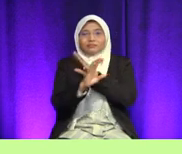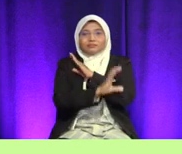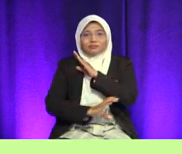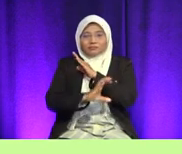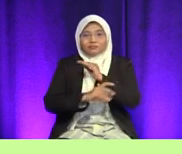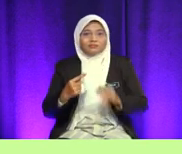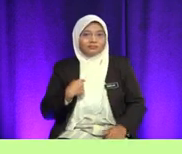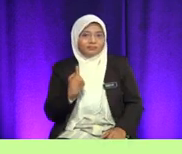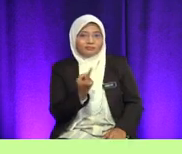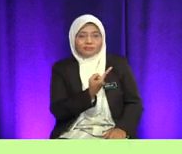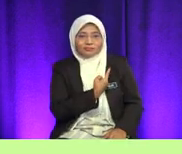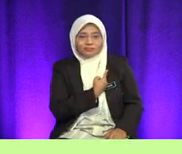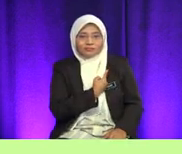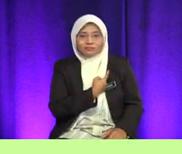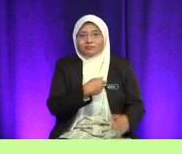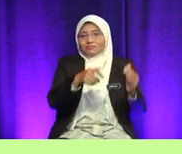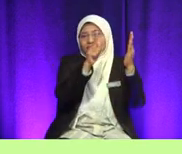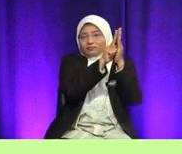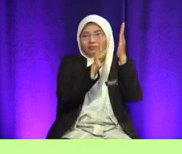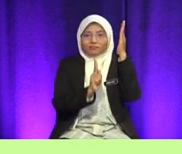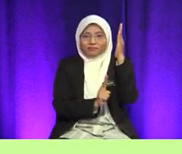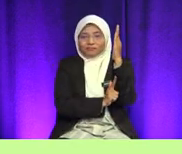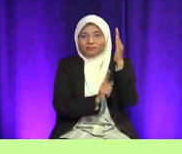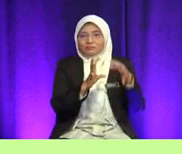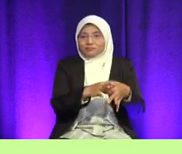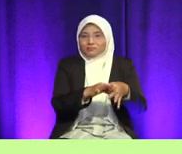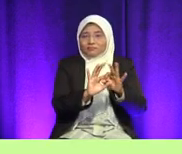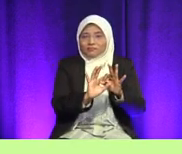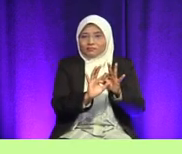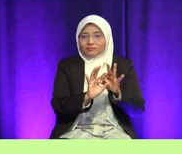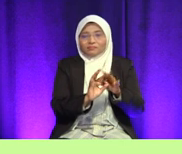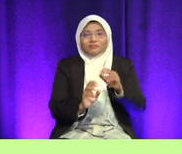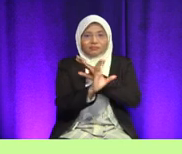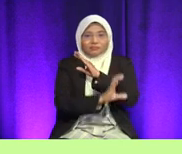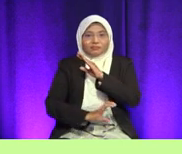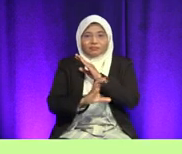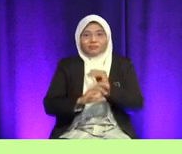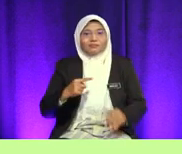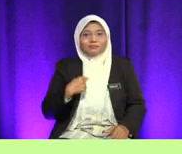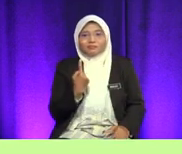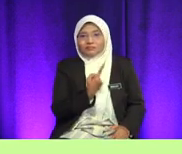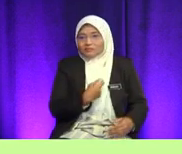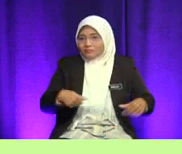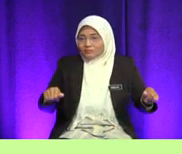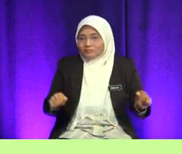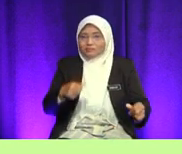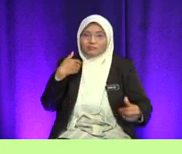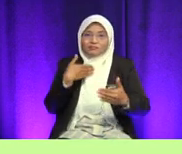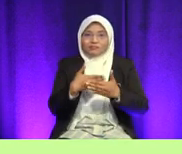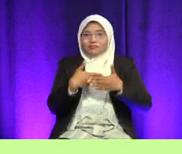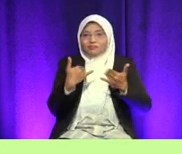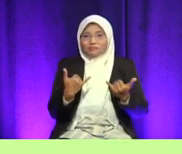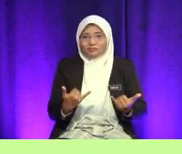persekutuan yang kita Masih amankan sehingga ke hari ini part 5 Malaysia